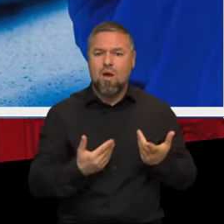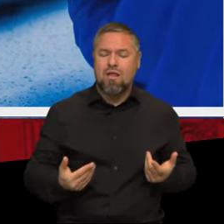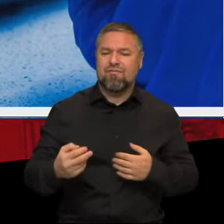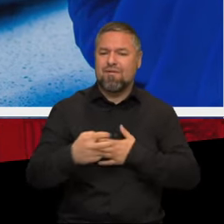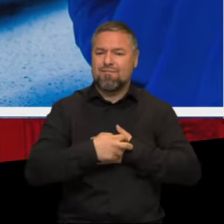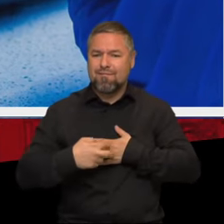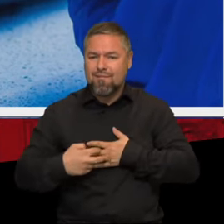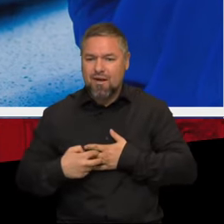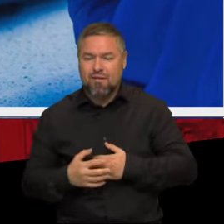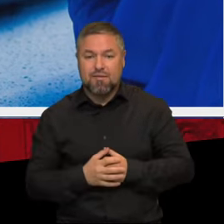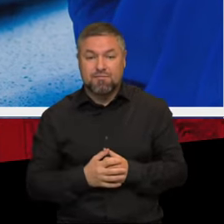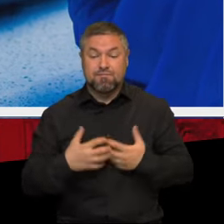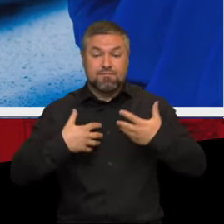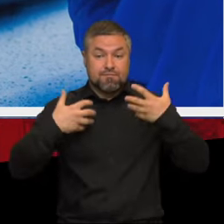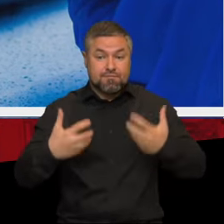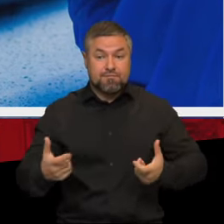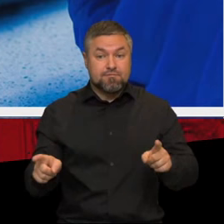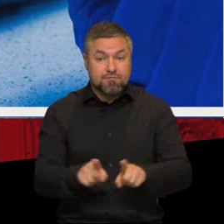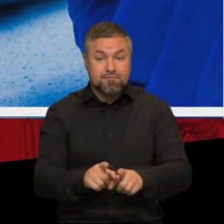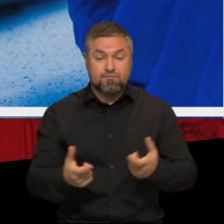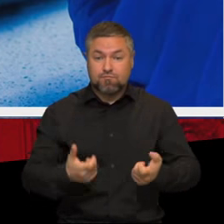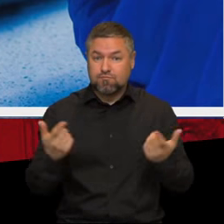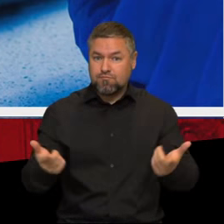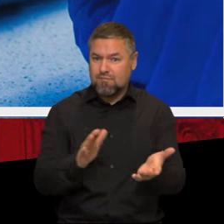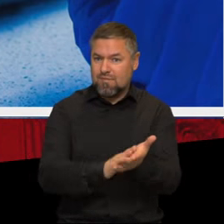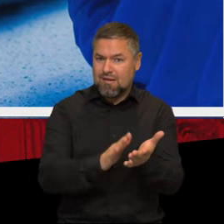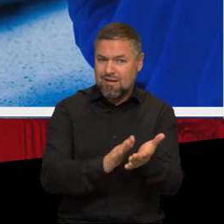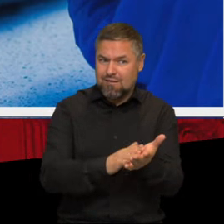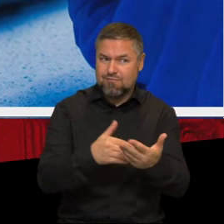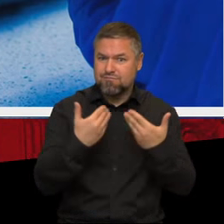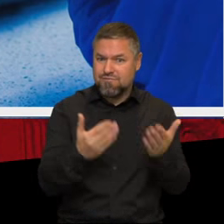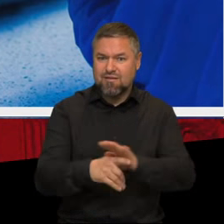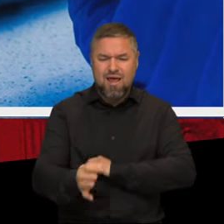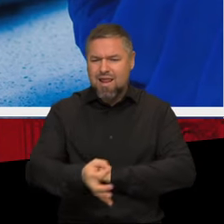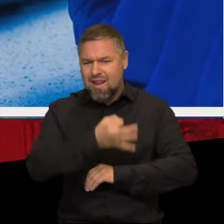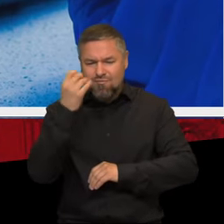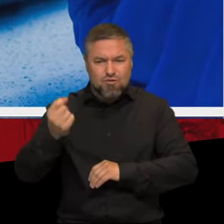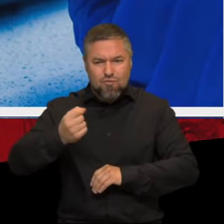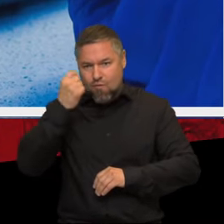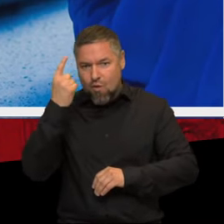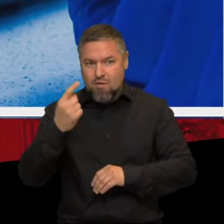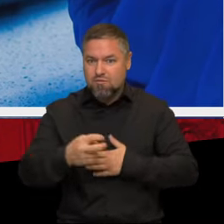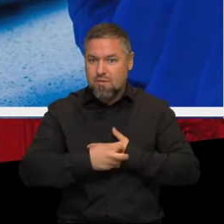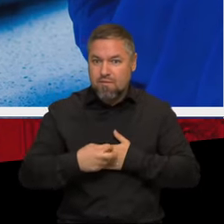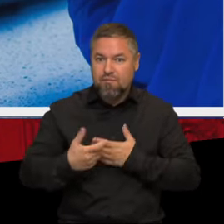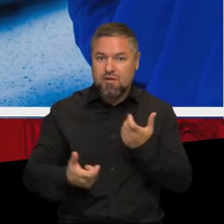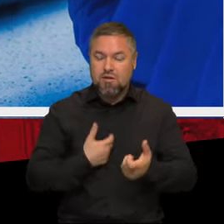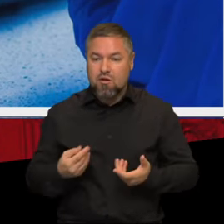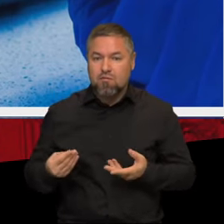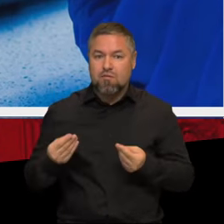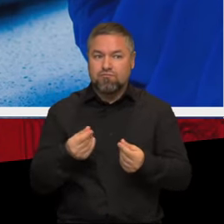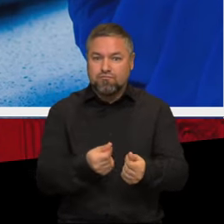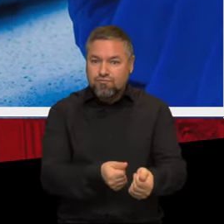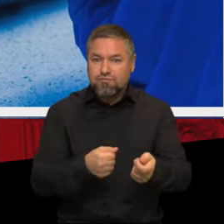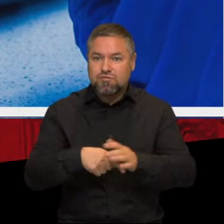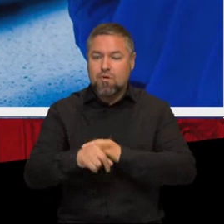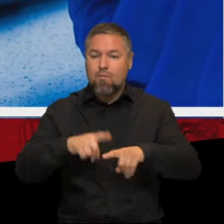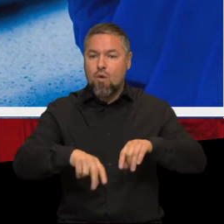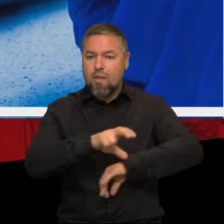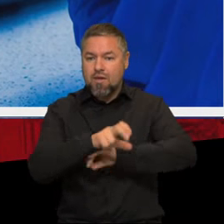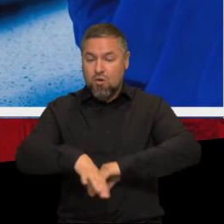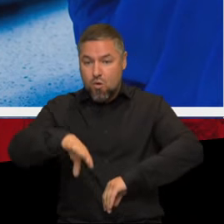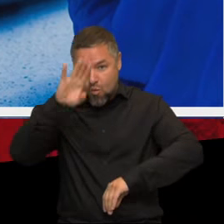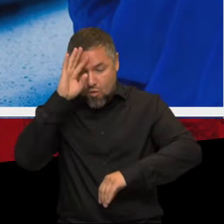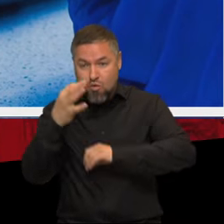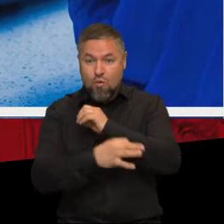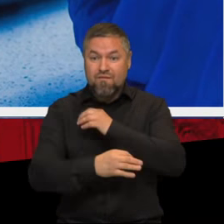interdyscyplinarnych. Chcemy także premiować najlepsze pomysły badawcze. Dlatego finalizujemy pracę nad wspólną nagrodą rektorów Politechniki